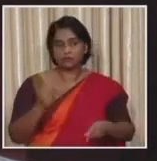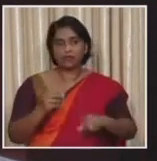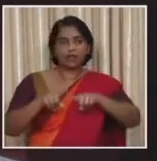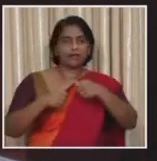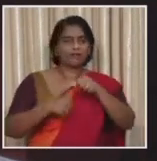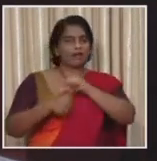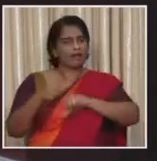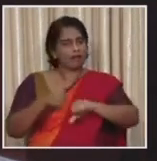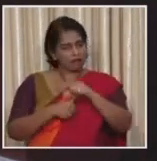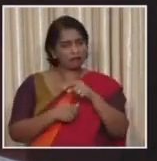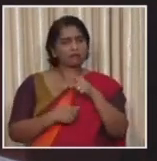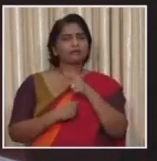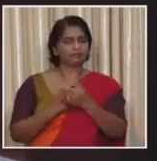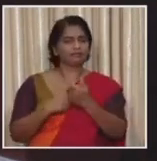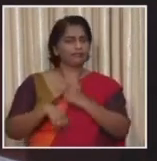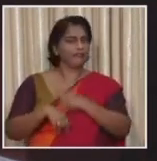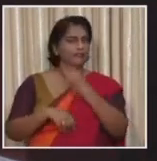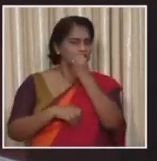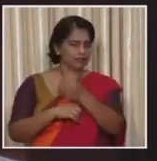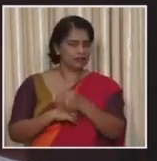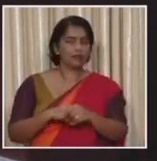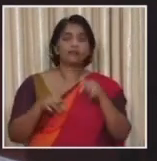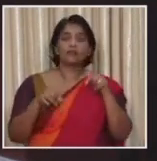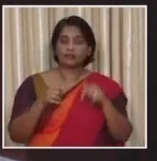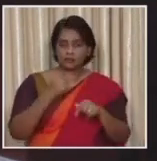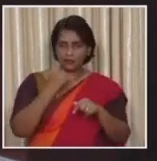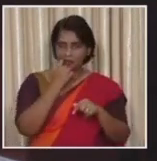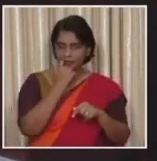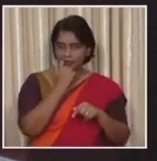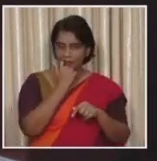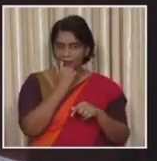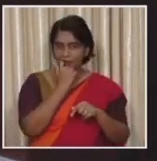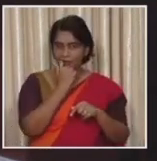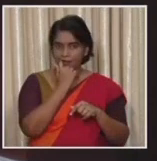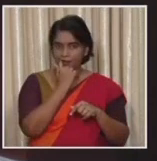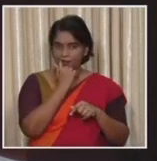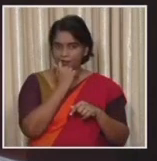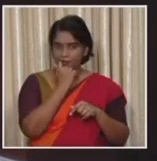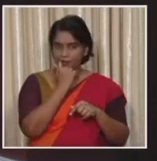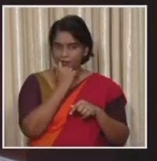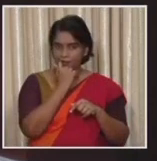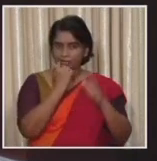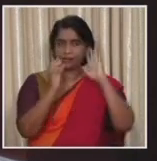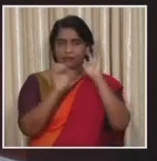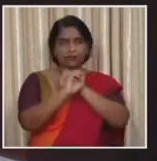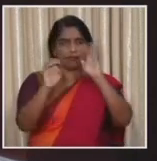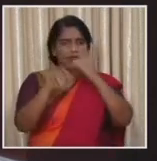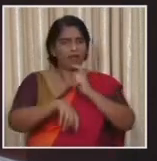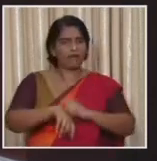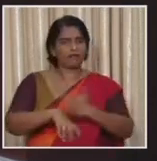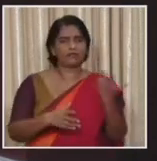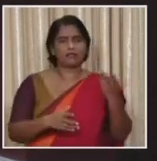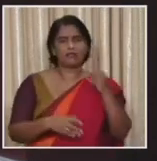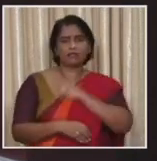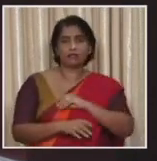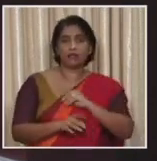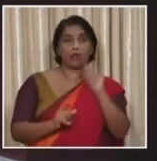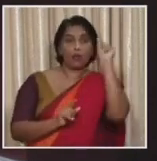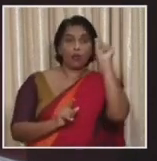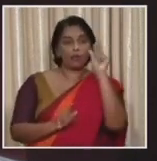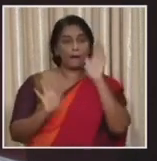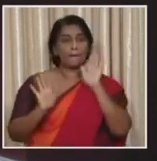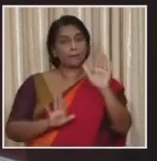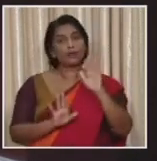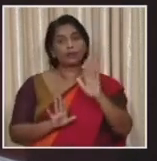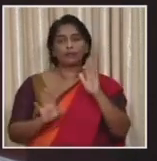ආයතන වලටත් දැන් ලබා දෙනවා. දැන් කොහො මේගොල්ලොන්ට ඇඩ්වර්ටයිස් කරන්න කිසිම අවස්ථාවක් නැහැනේ. Uber එකටයි PickMe